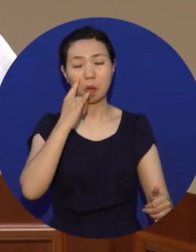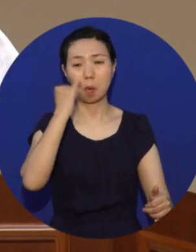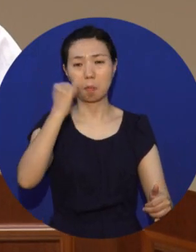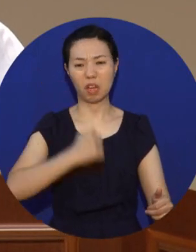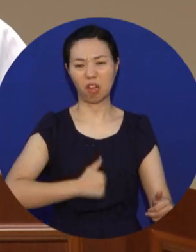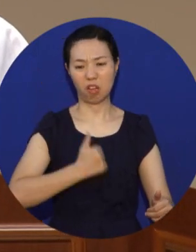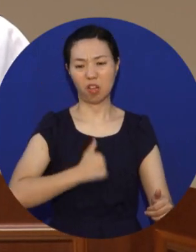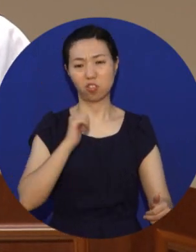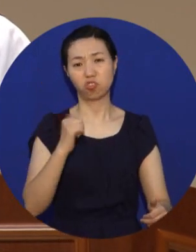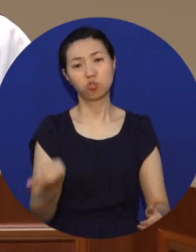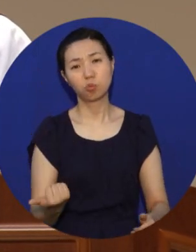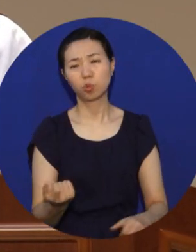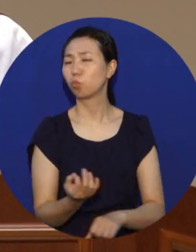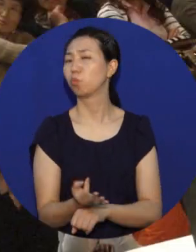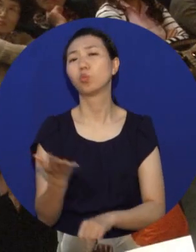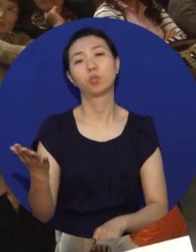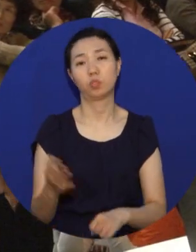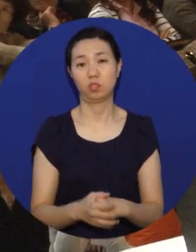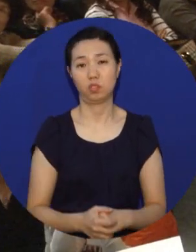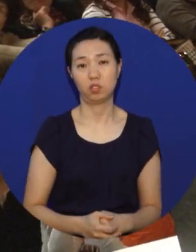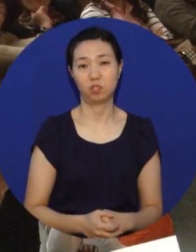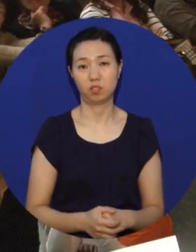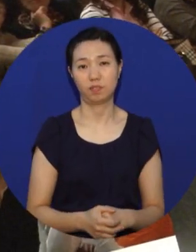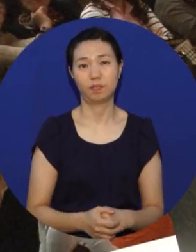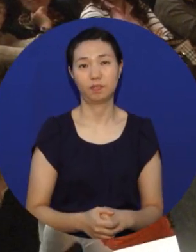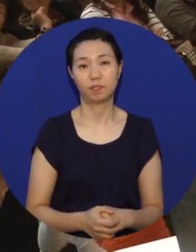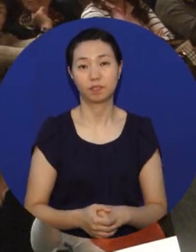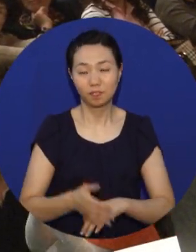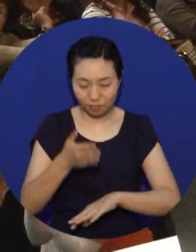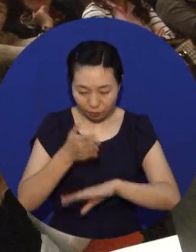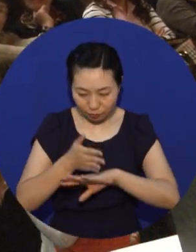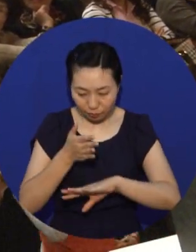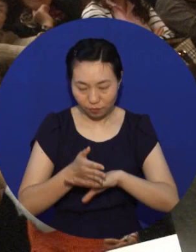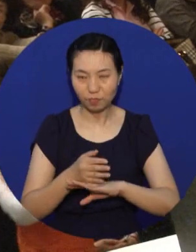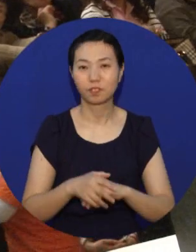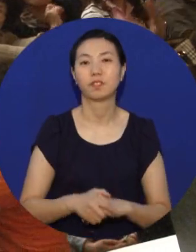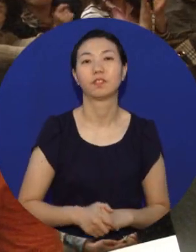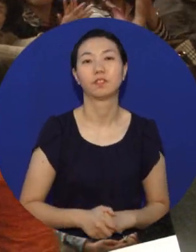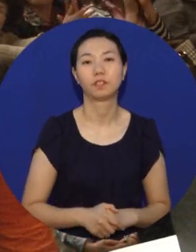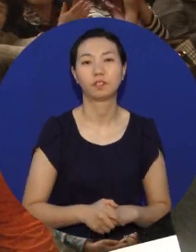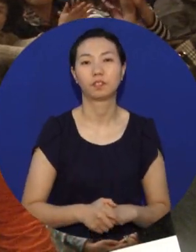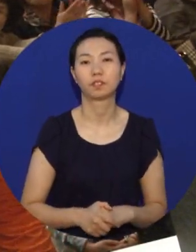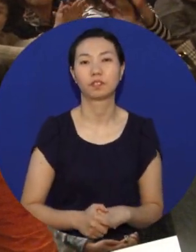어떻게 해줄 수가 없어. 네, 감사합니다.